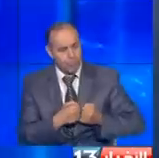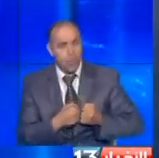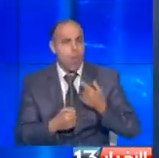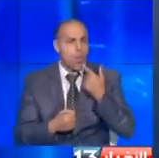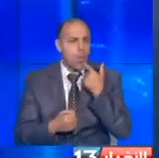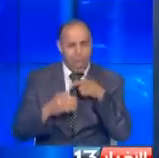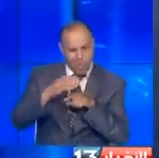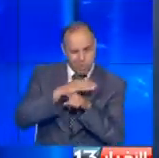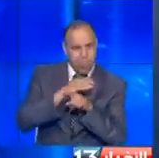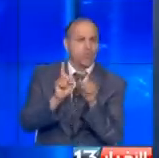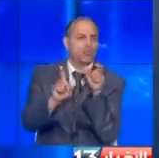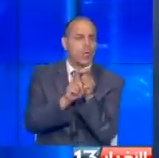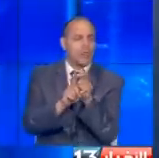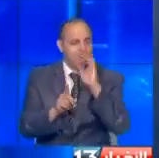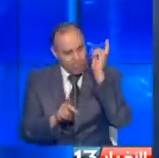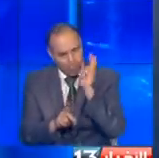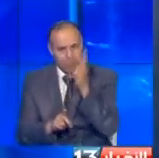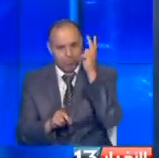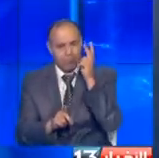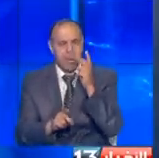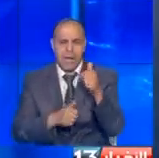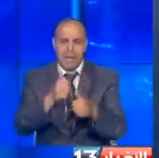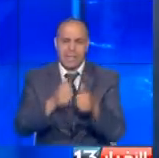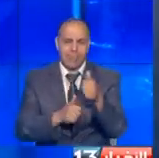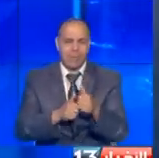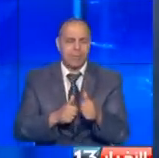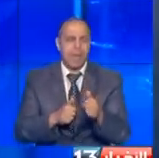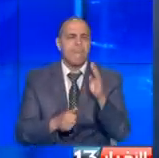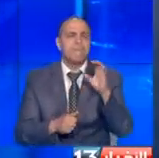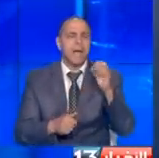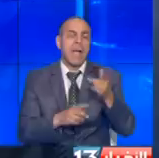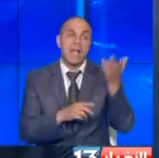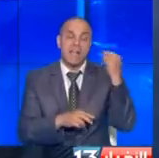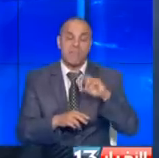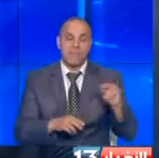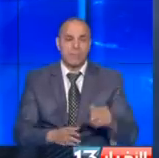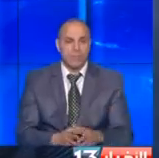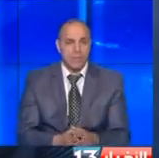مع حالة الغش التي تم رصدها خلال اختبارات البكالوريا.